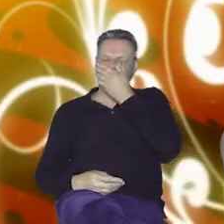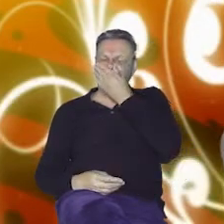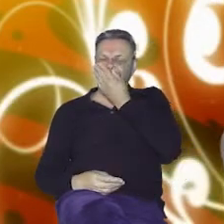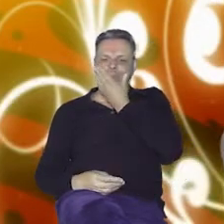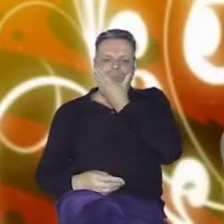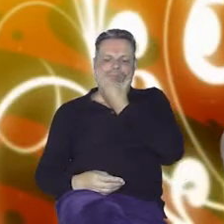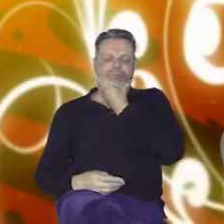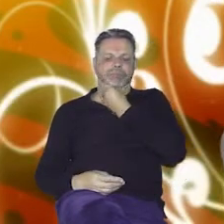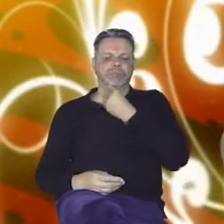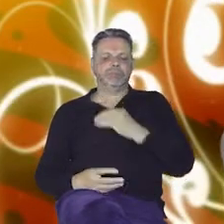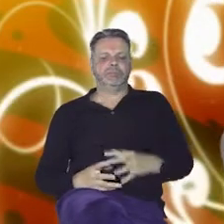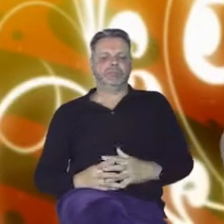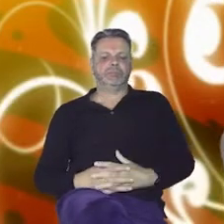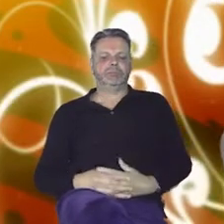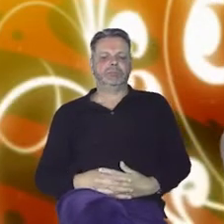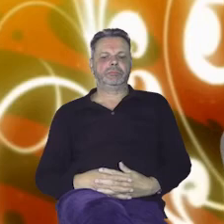ja mislim da...